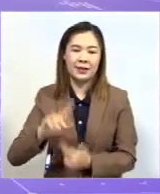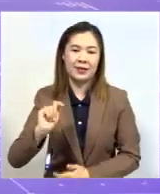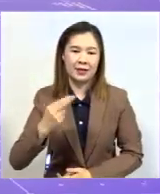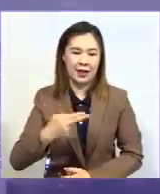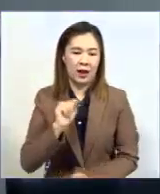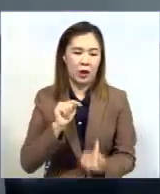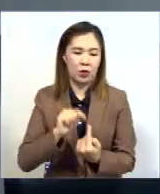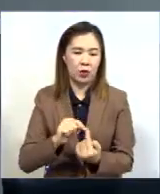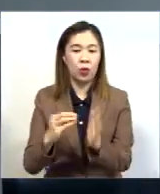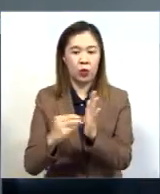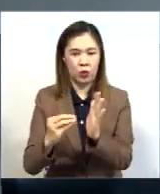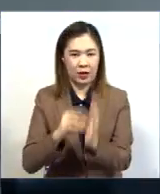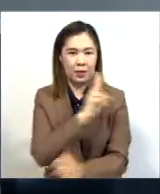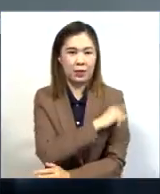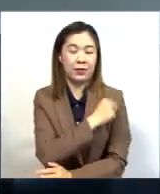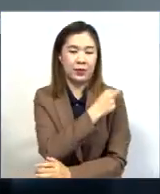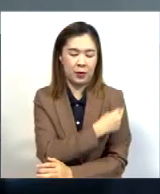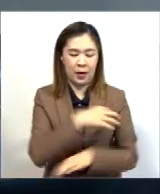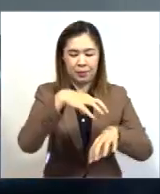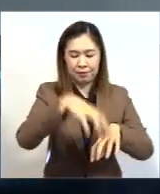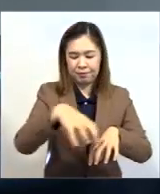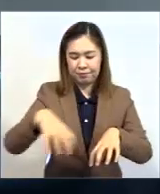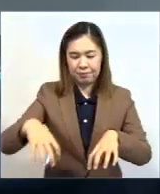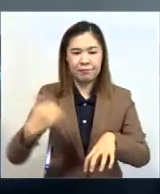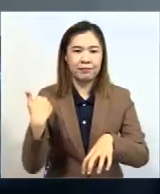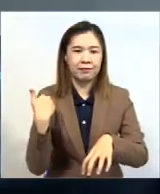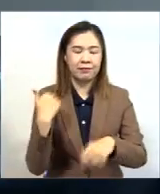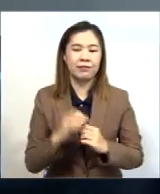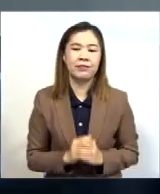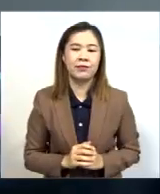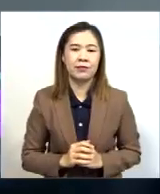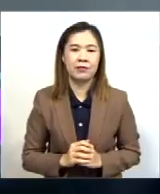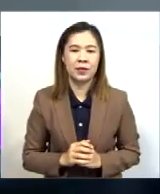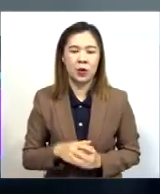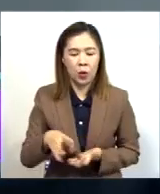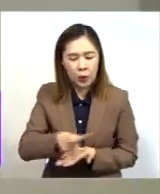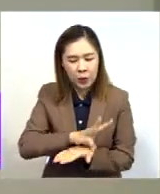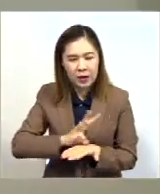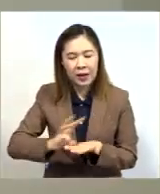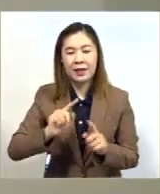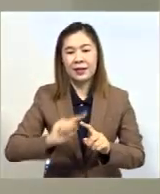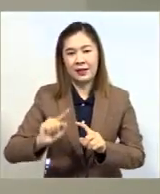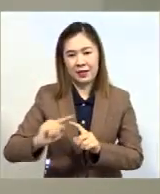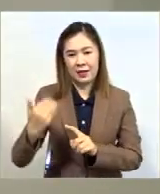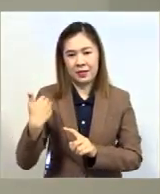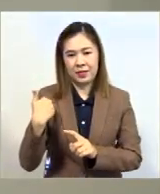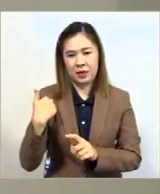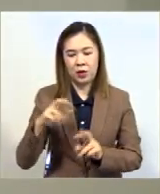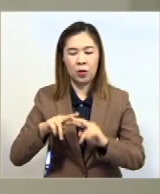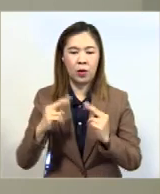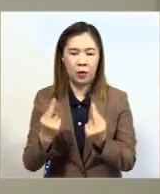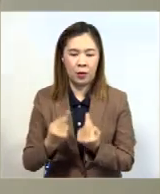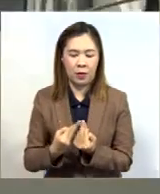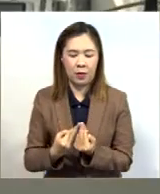ในสังกัดกรุงเทพมหานครไว้ด้วยนะคะทั้งโรงพยาบาลวิทยาลัยต่างๆอย่างเช่นโรงพยาบาลรามา